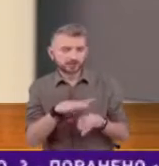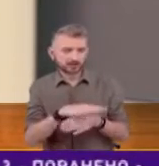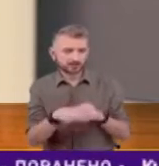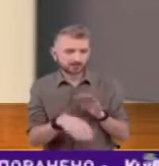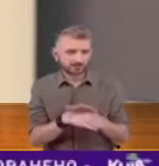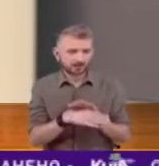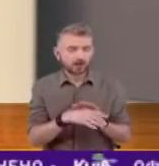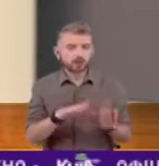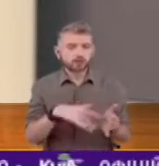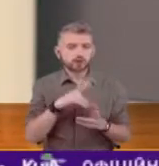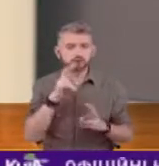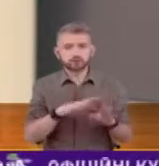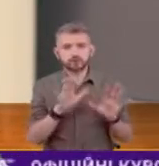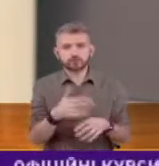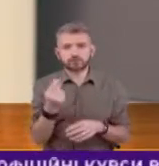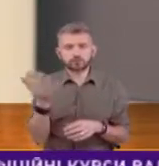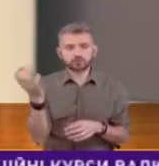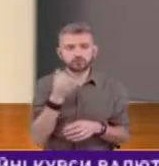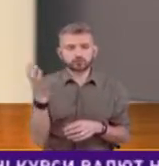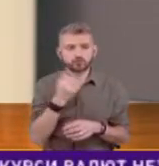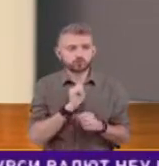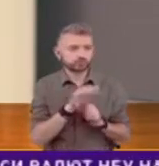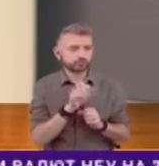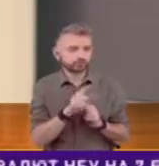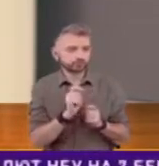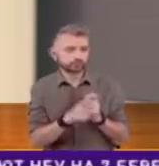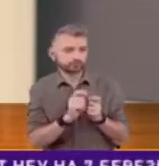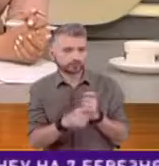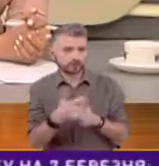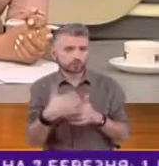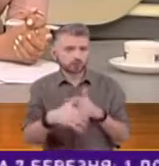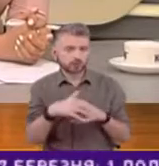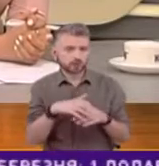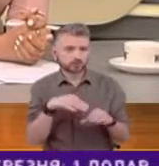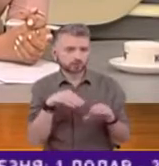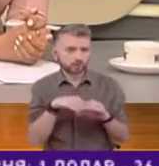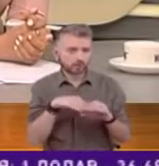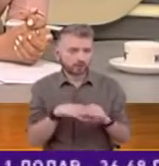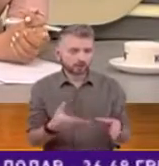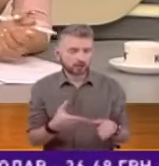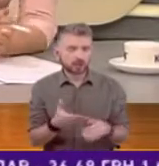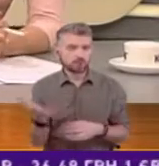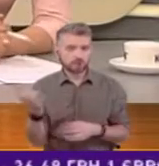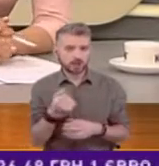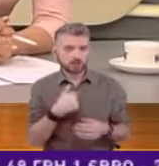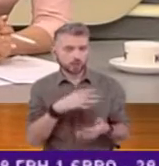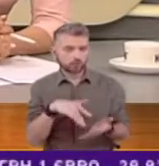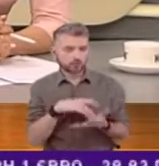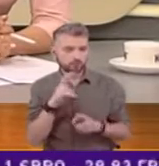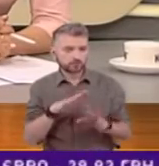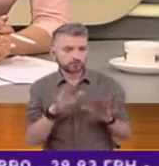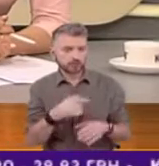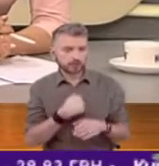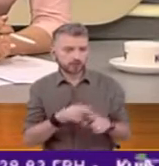комунальне підприємство є виключно такою, перепрошую, ну, є за сленг прокладкою, да, яке бере, тому що ми ж комунальне підприємство, тільки нам